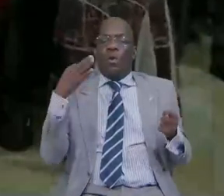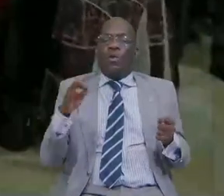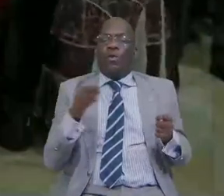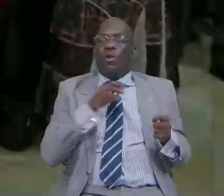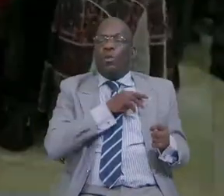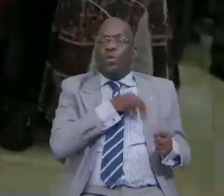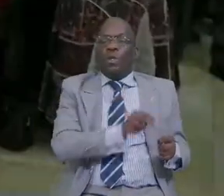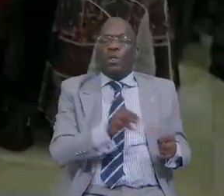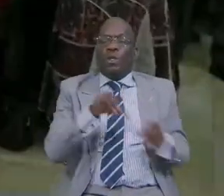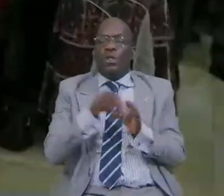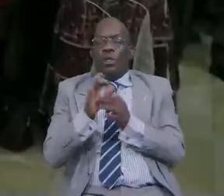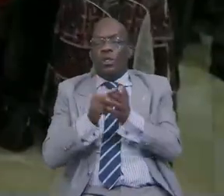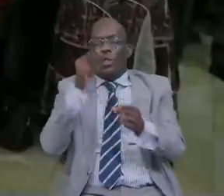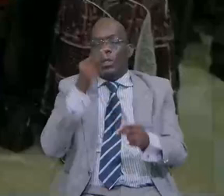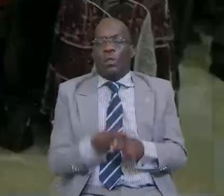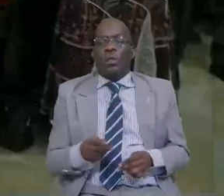Jésus.